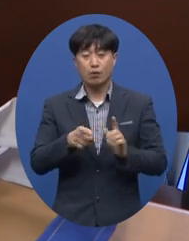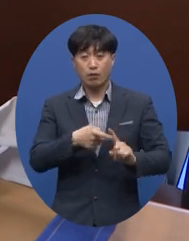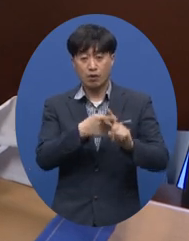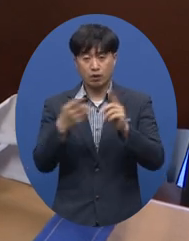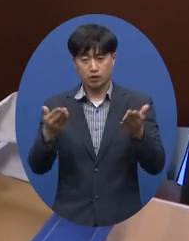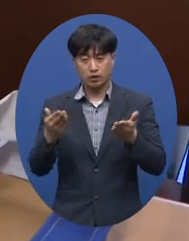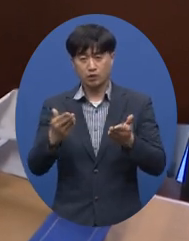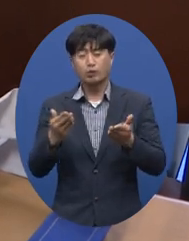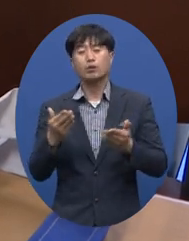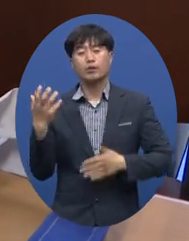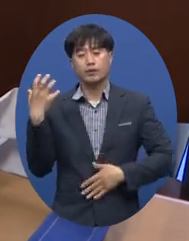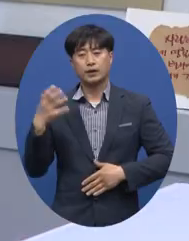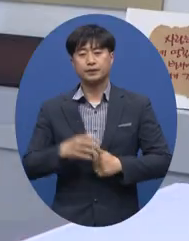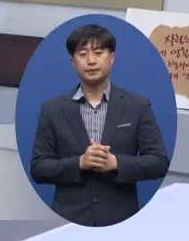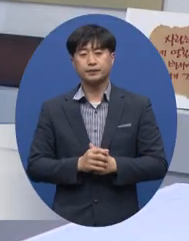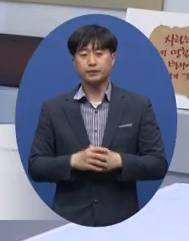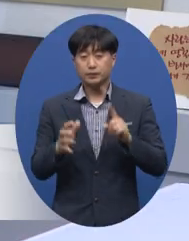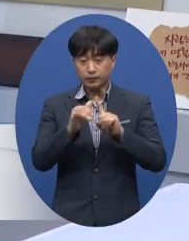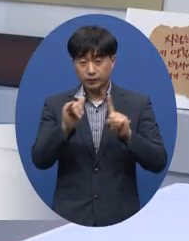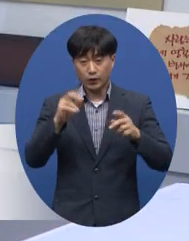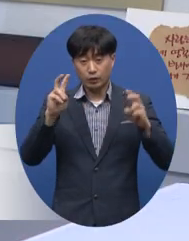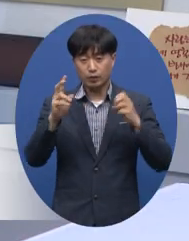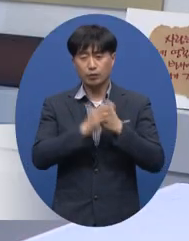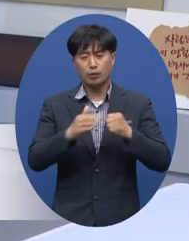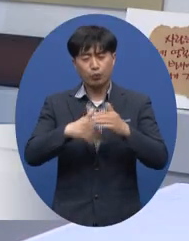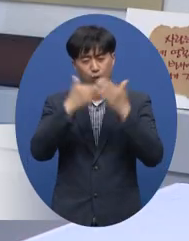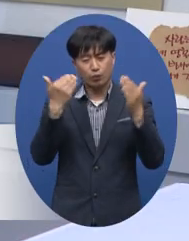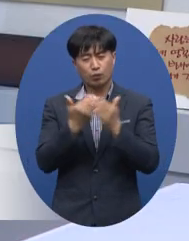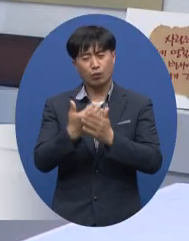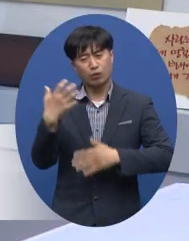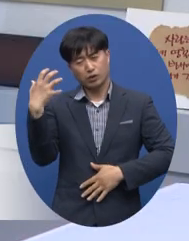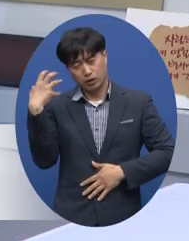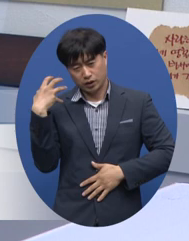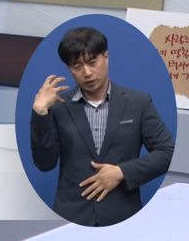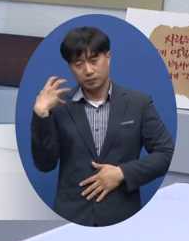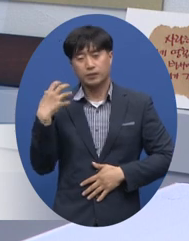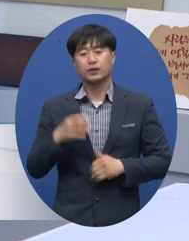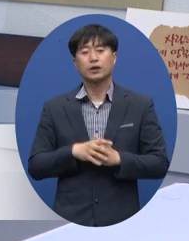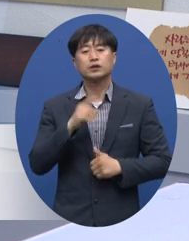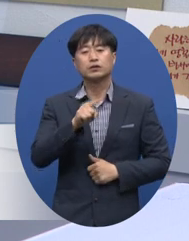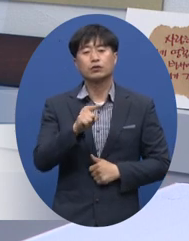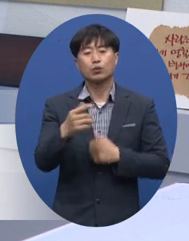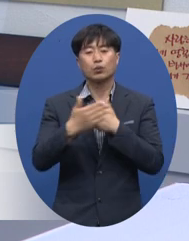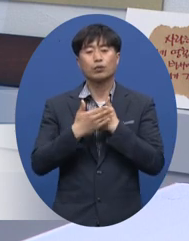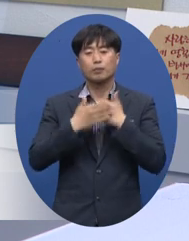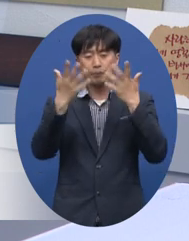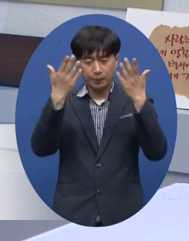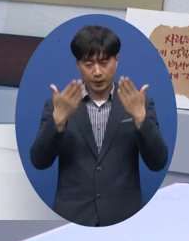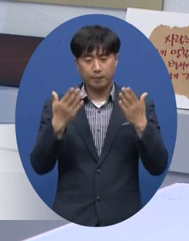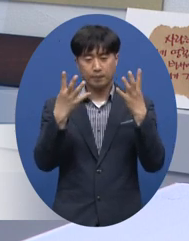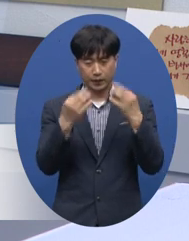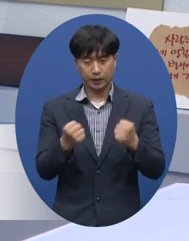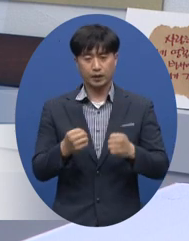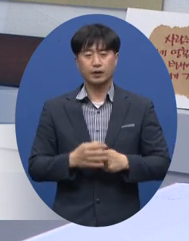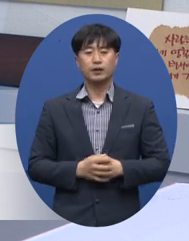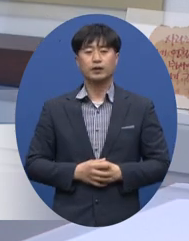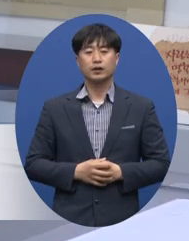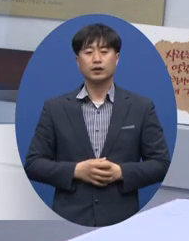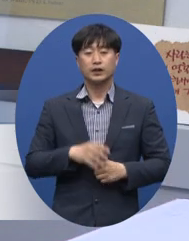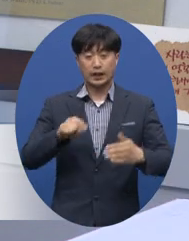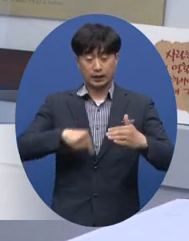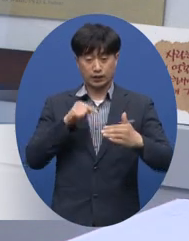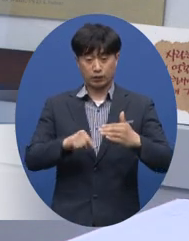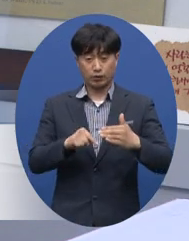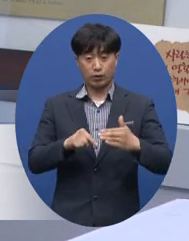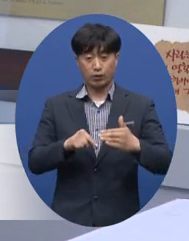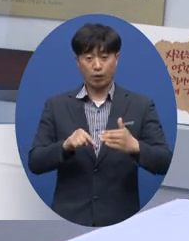업무도 담당하게 됩니다. 1인 기업이다 보니까 모든 것들을 다 해야 되는데 그런 것들에 도움을 많이 받은 것 같은 그리고